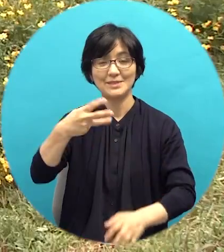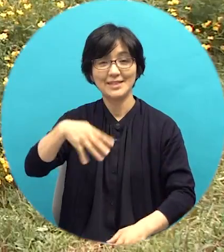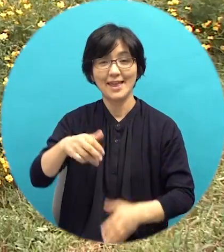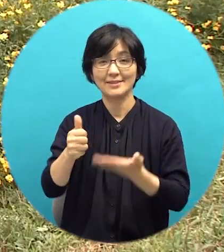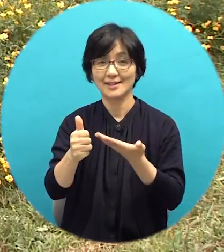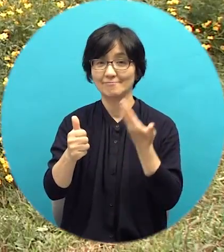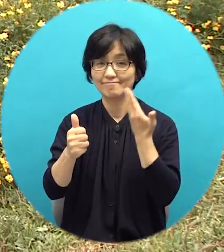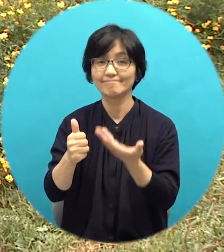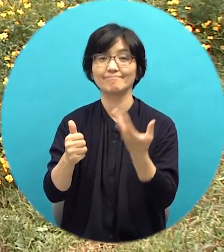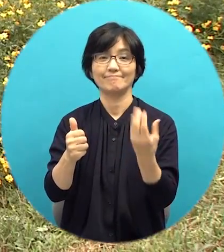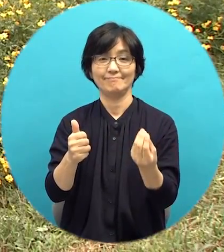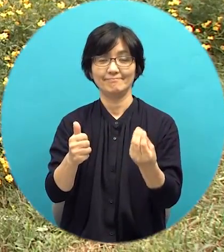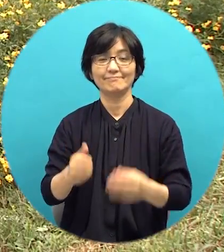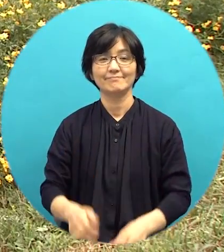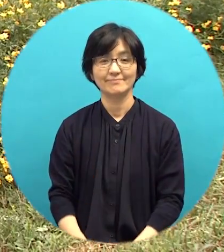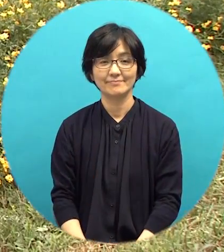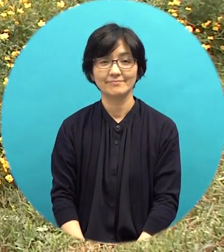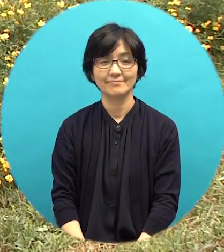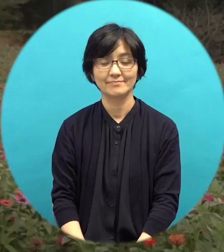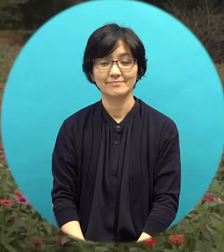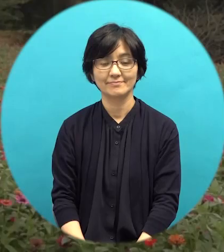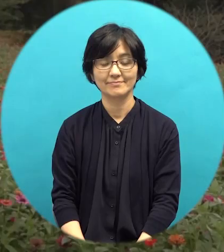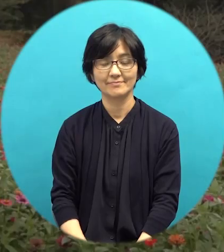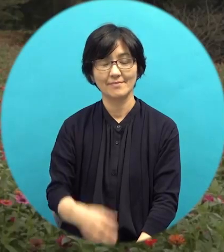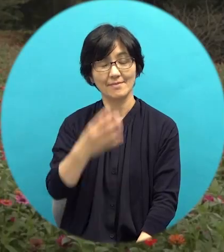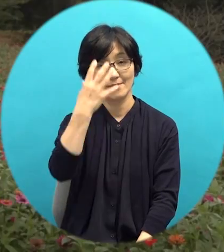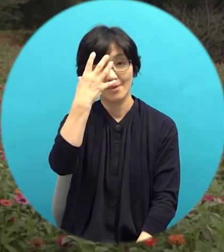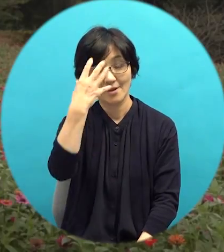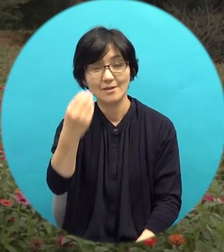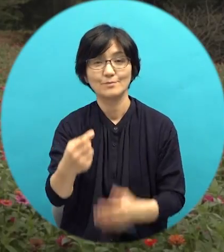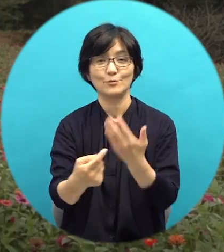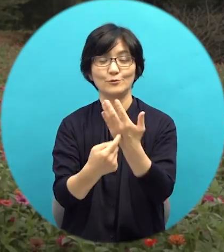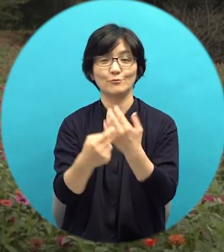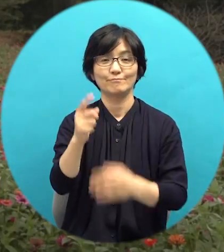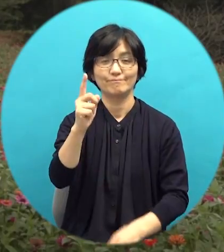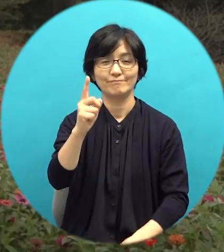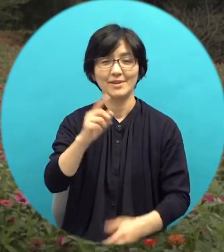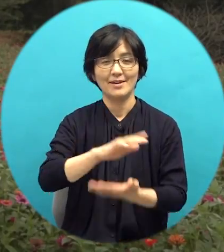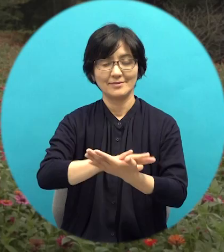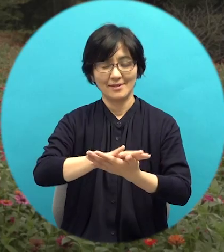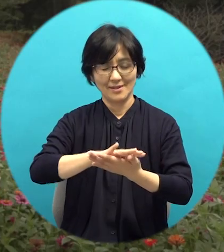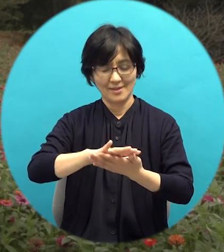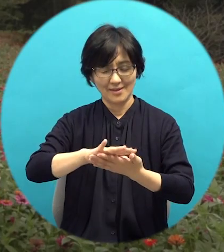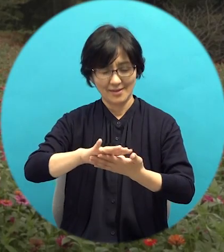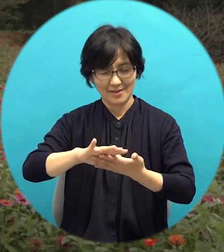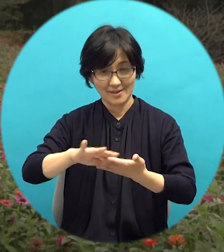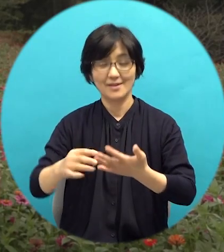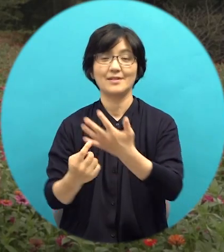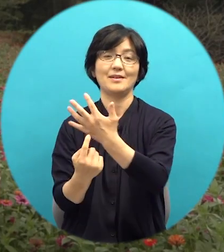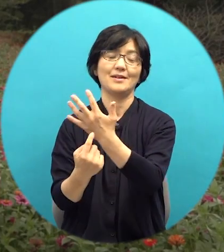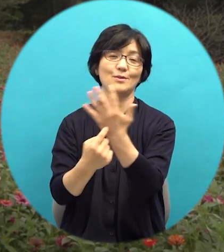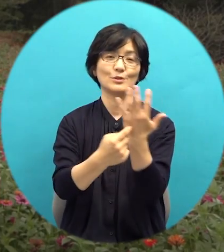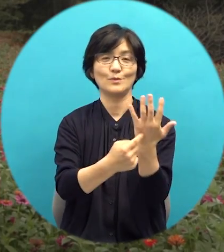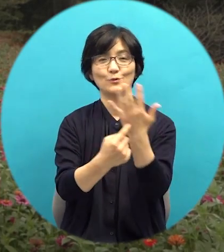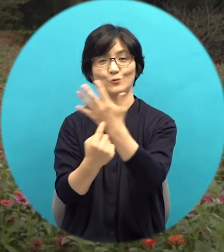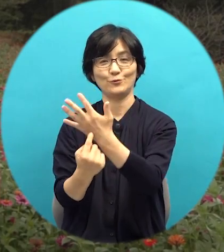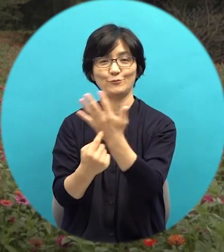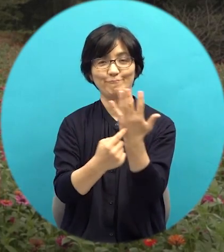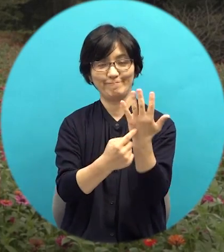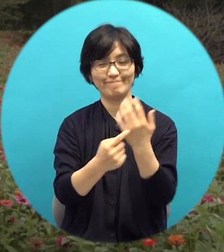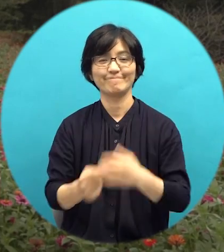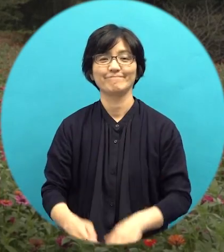んにお話を伺いました。 見どころはきれいに咲き誇るコスモスの